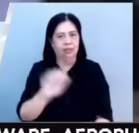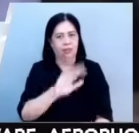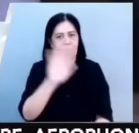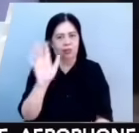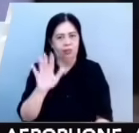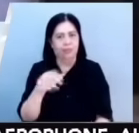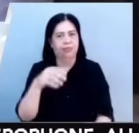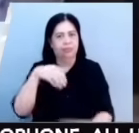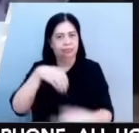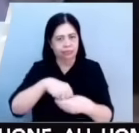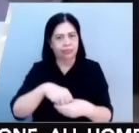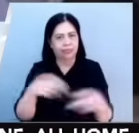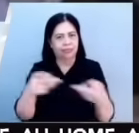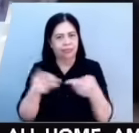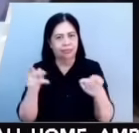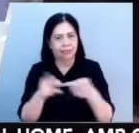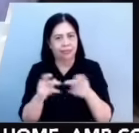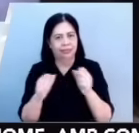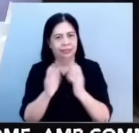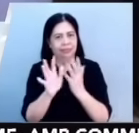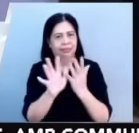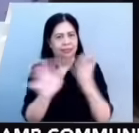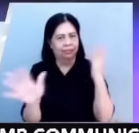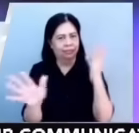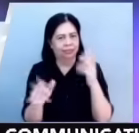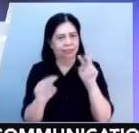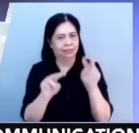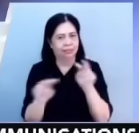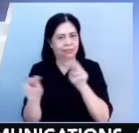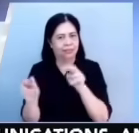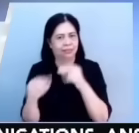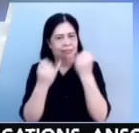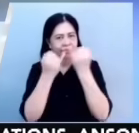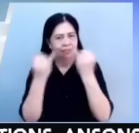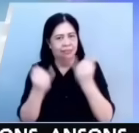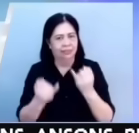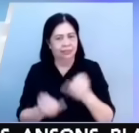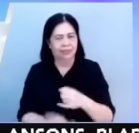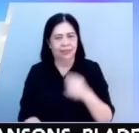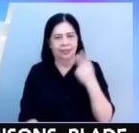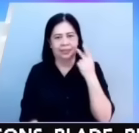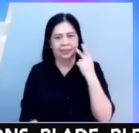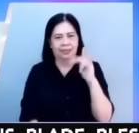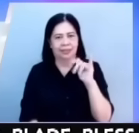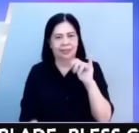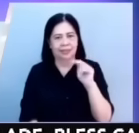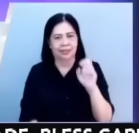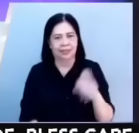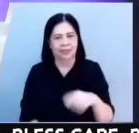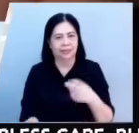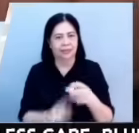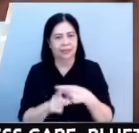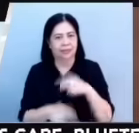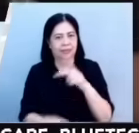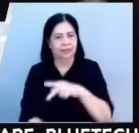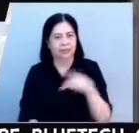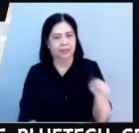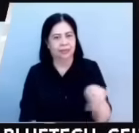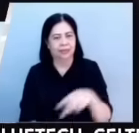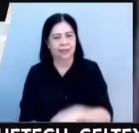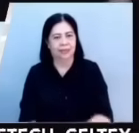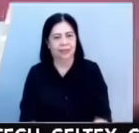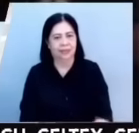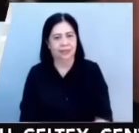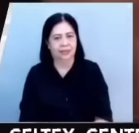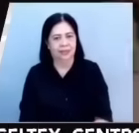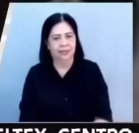nasa venue na para pumila at makita ang kanyang idol na si Kaylin Alcantara. Galing pa siyang Pampanga. Hindi pa po nakakapunta